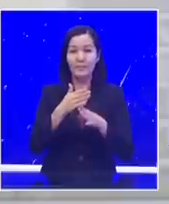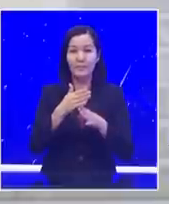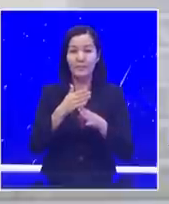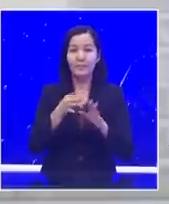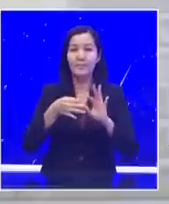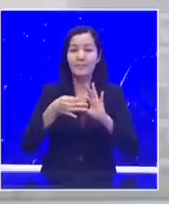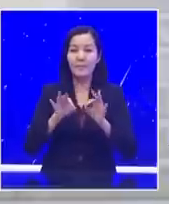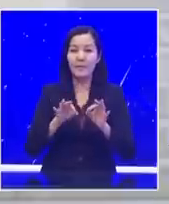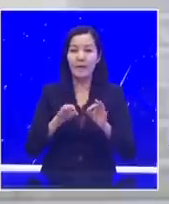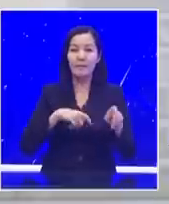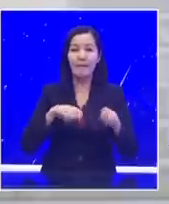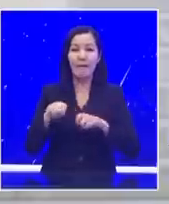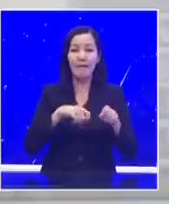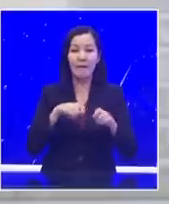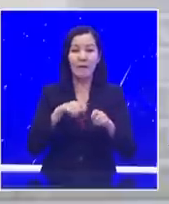нақты товар